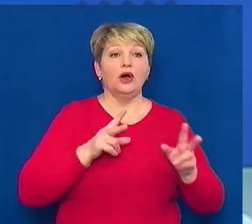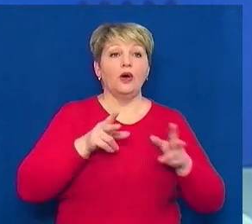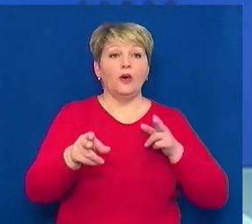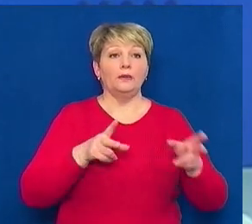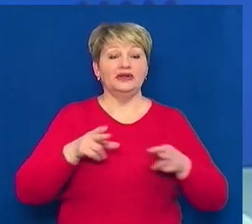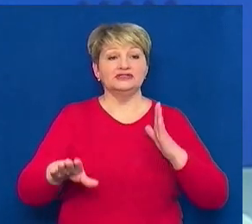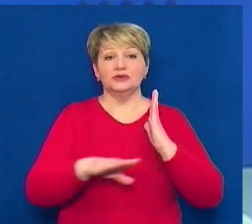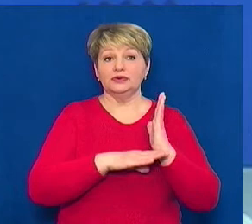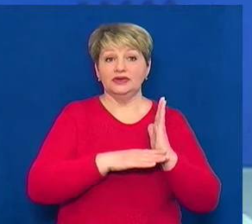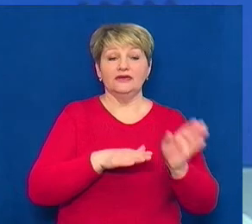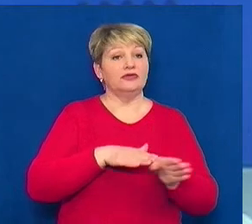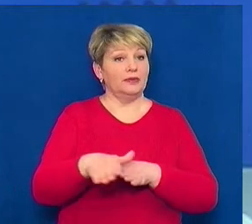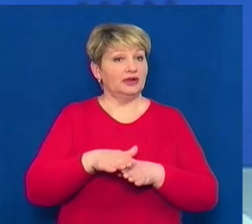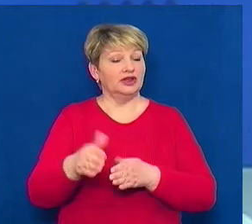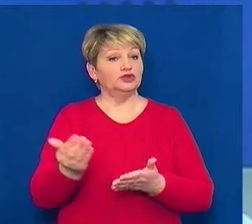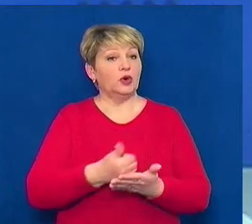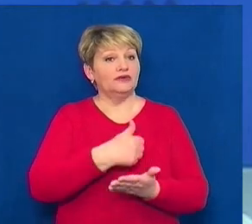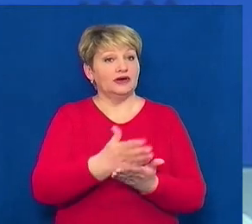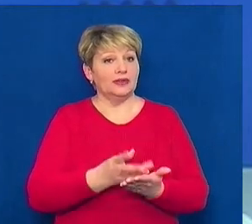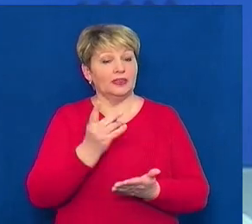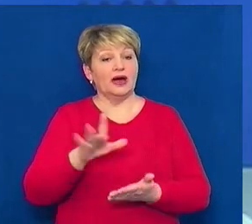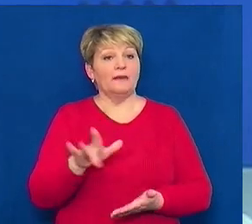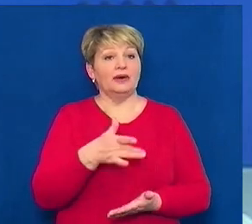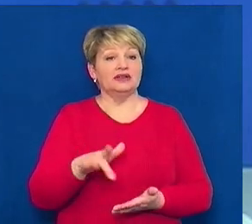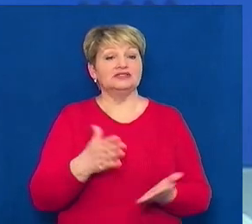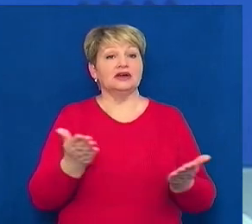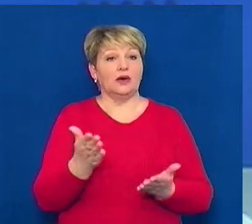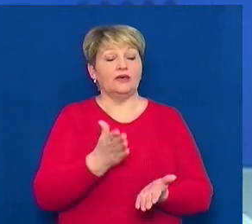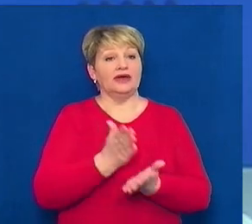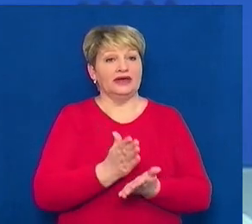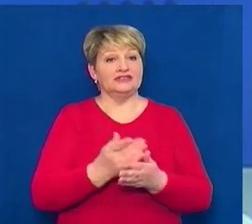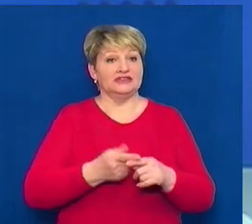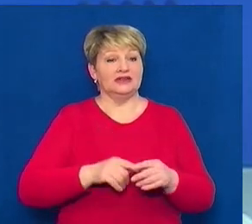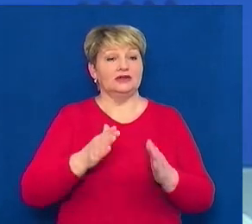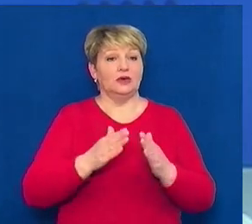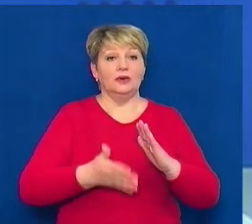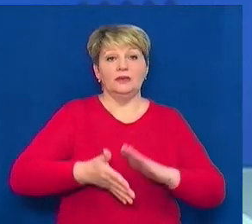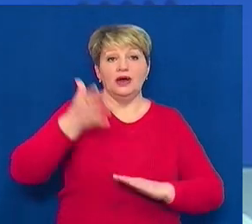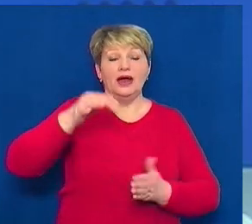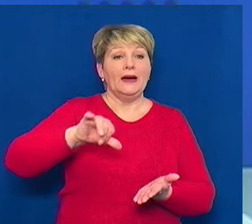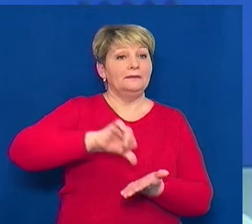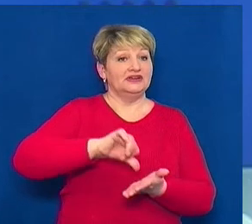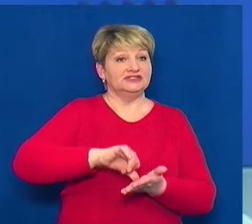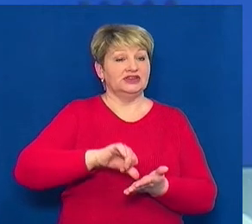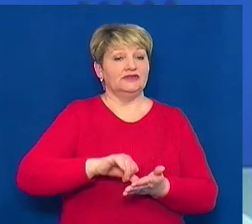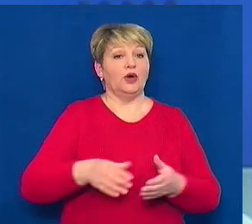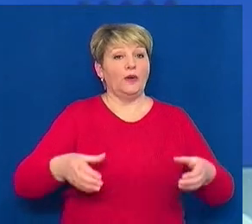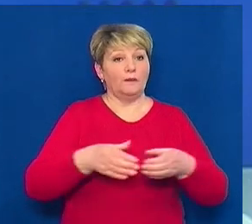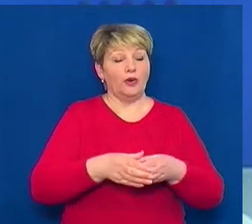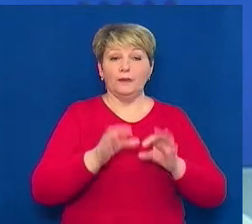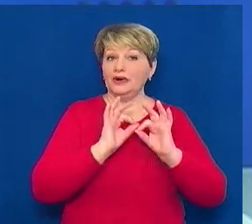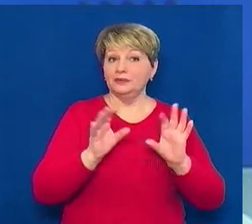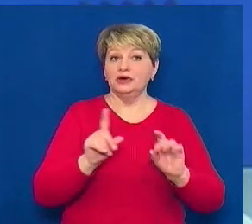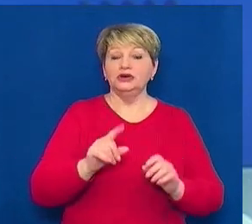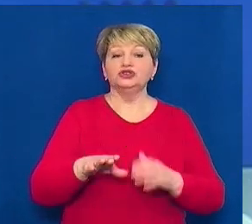управлінська компанія «Нова якість», на балансі якої перебуває ця багатоповерхівка. Представник компанії Геннадій Домот розповів,